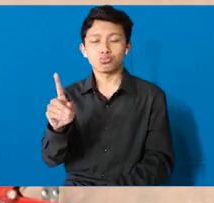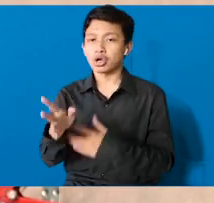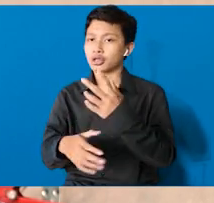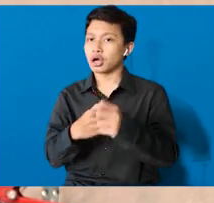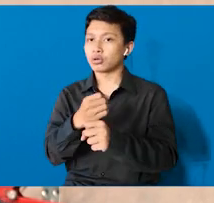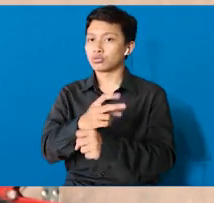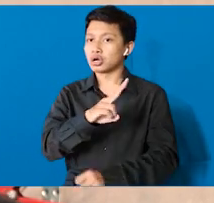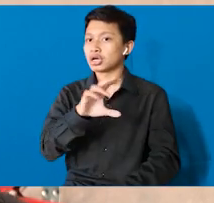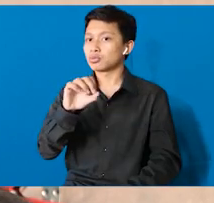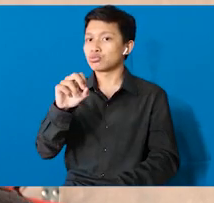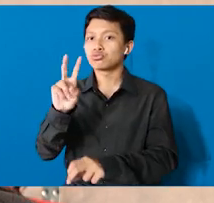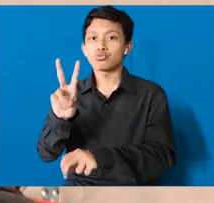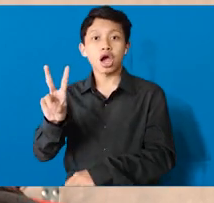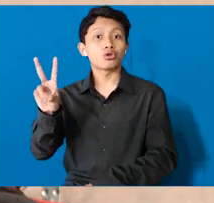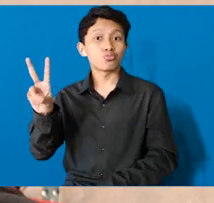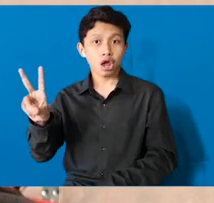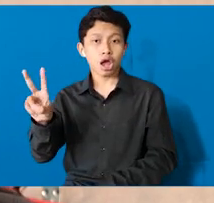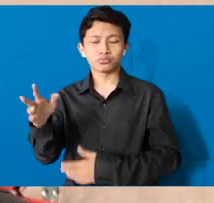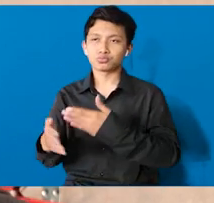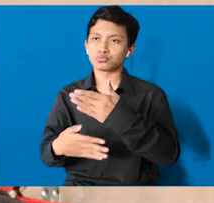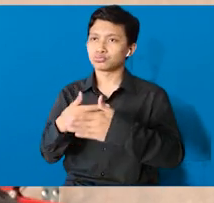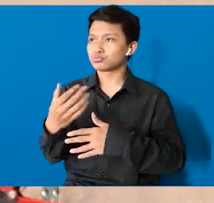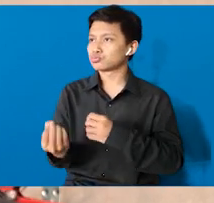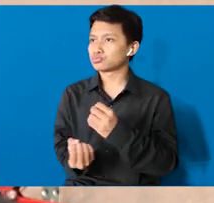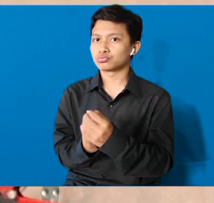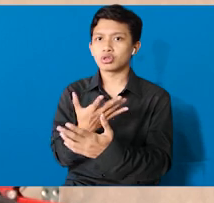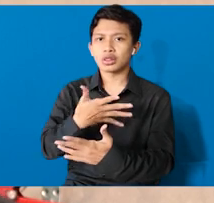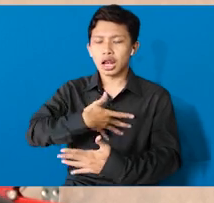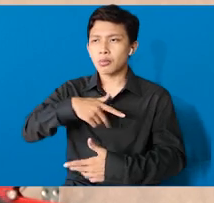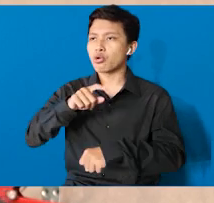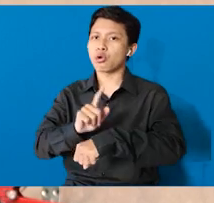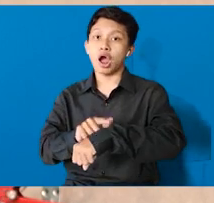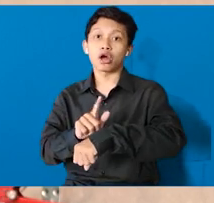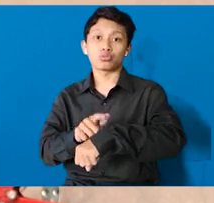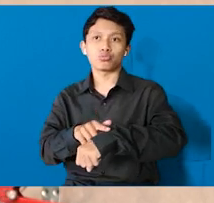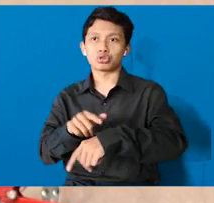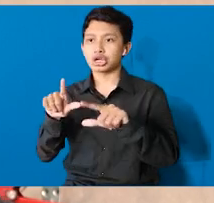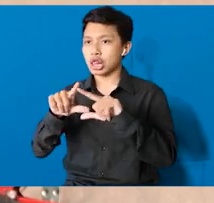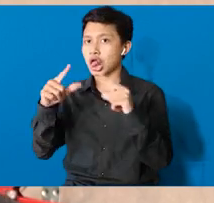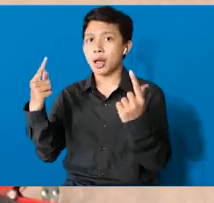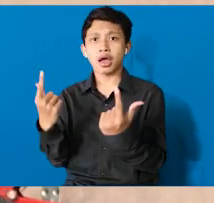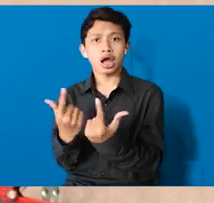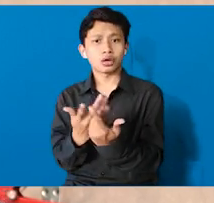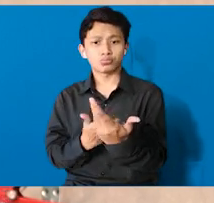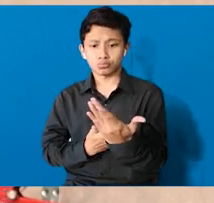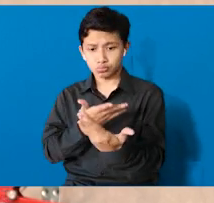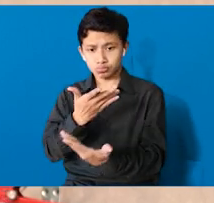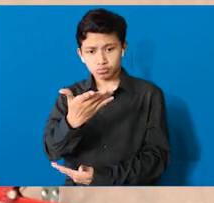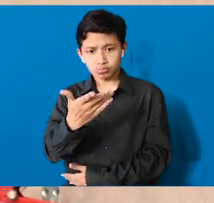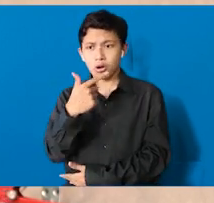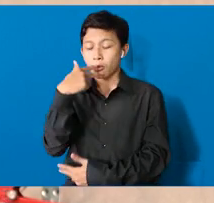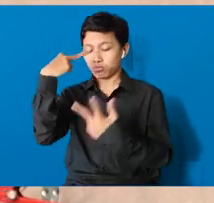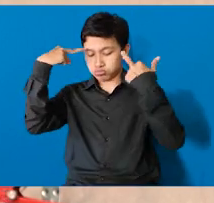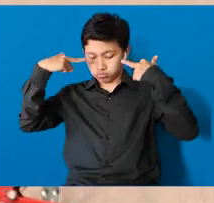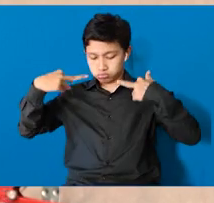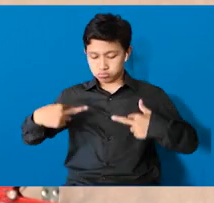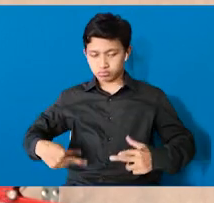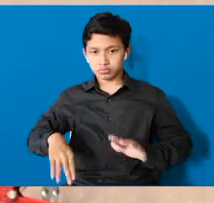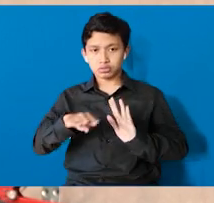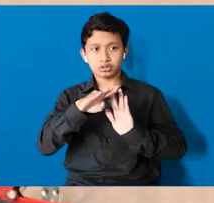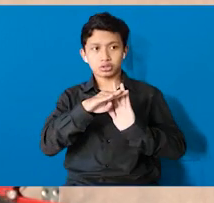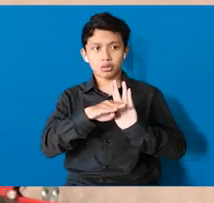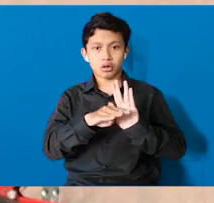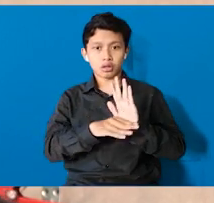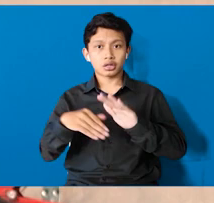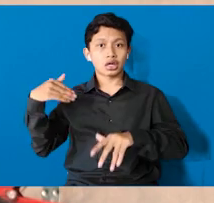2021-2022, tim lebih kuat. Jadi pada saat ke lapangan, apalagi kalau sudah terjadwal screening